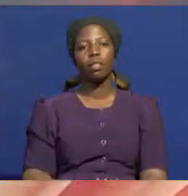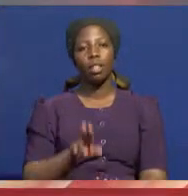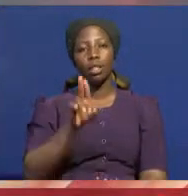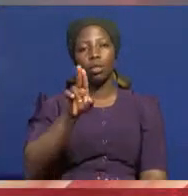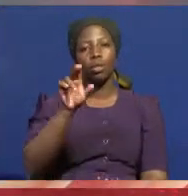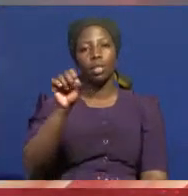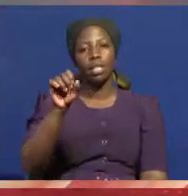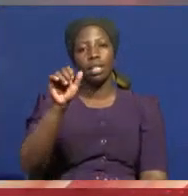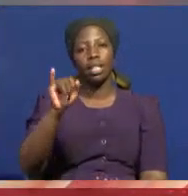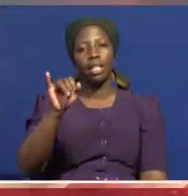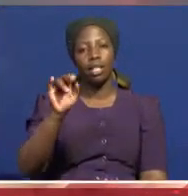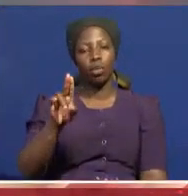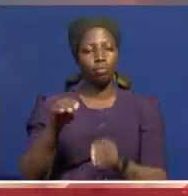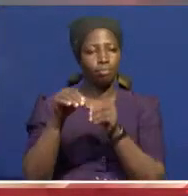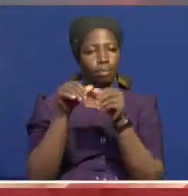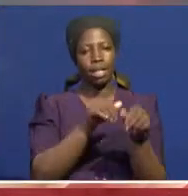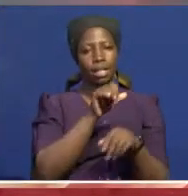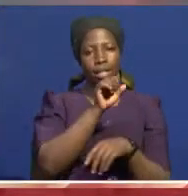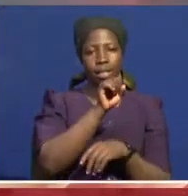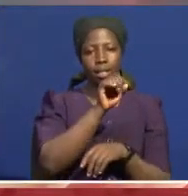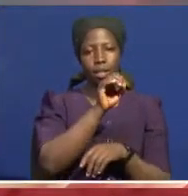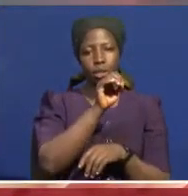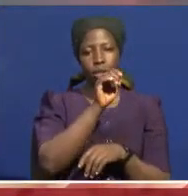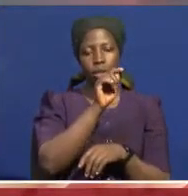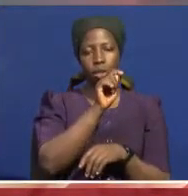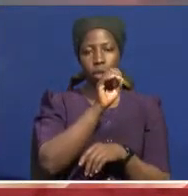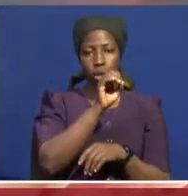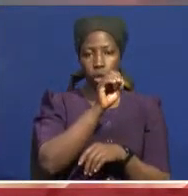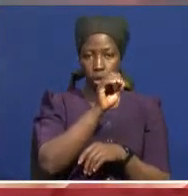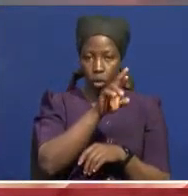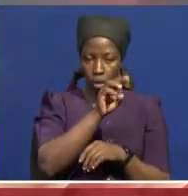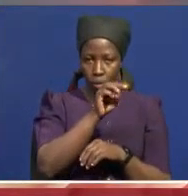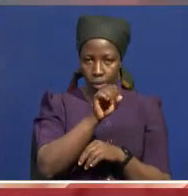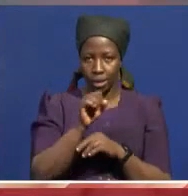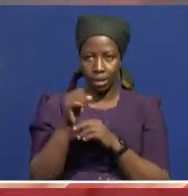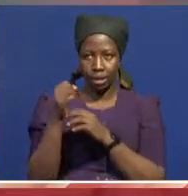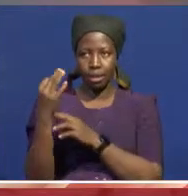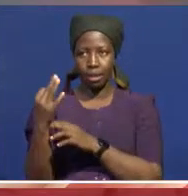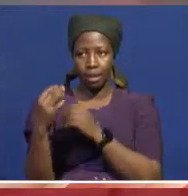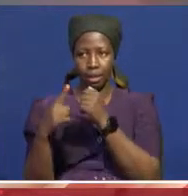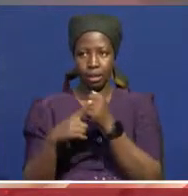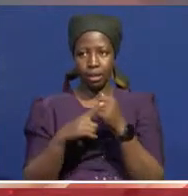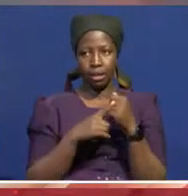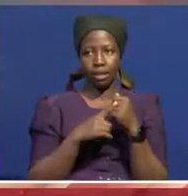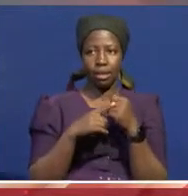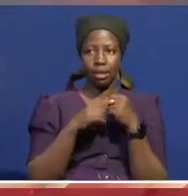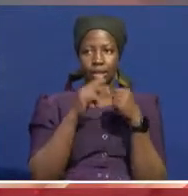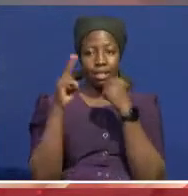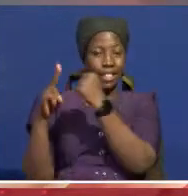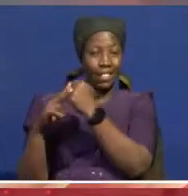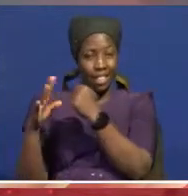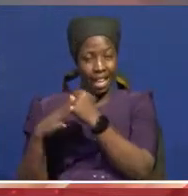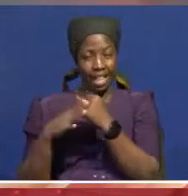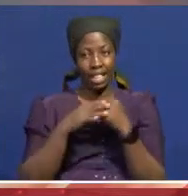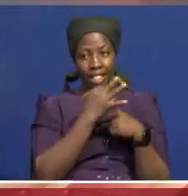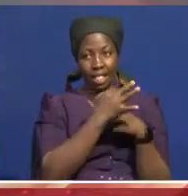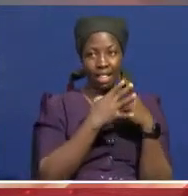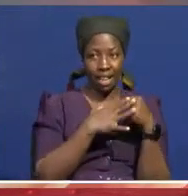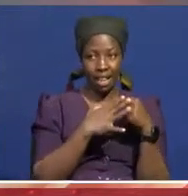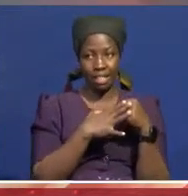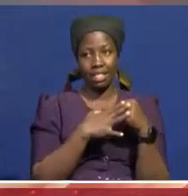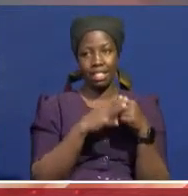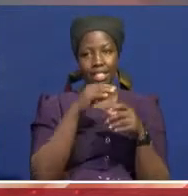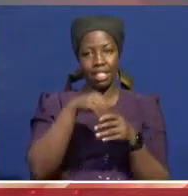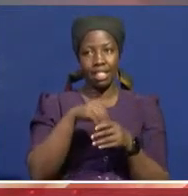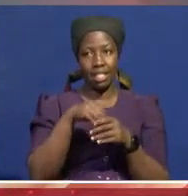USIU Flames ilishinda Storms alama 79 kwa 39 kwenye mechi iliyoegemea upande mmoja ya ligi kuu ya mpira wa